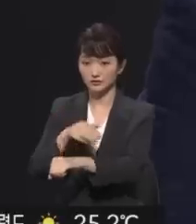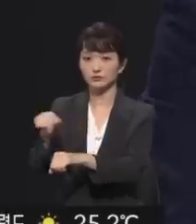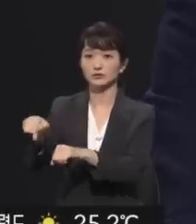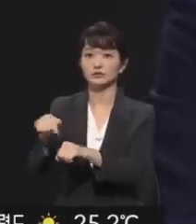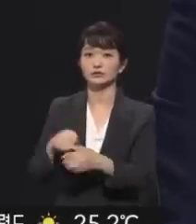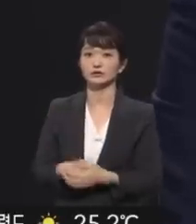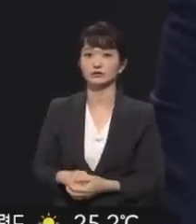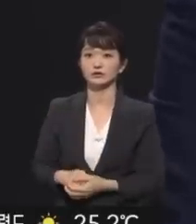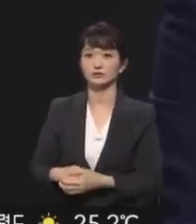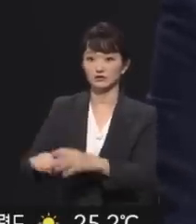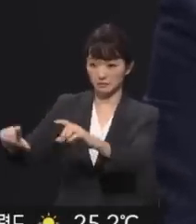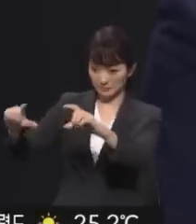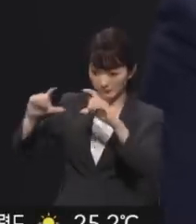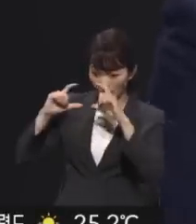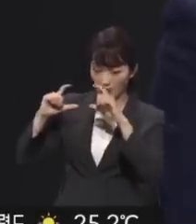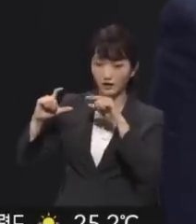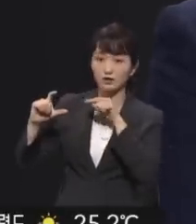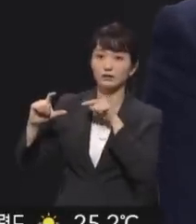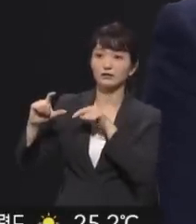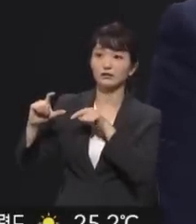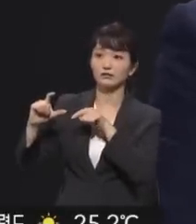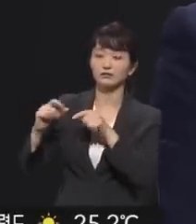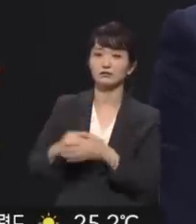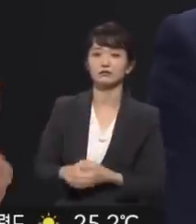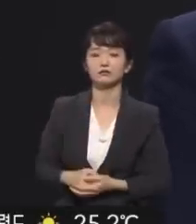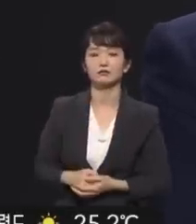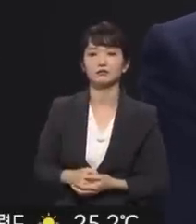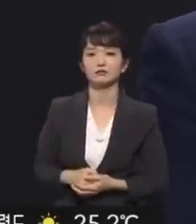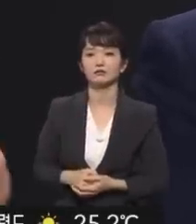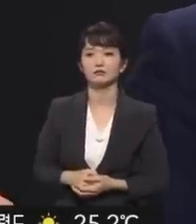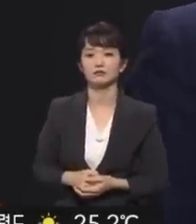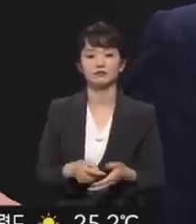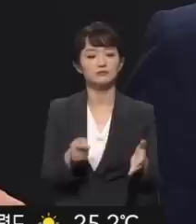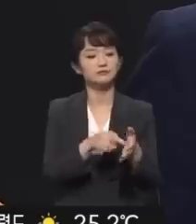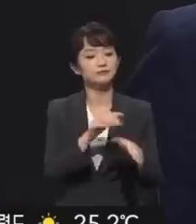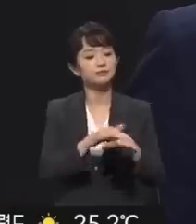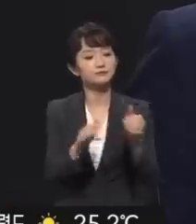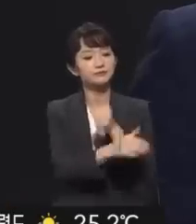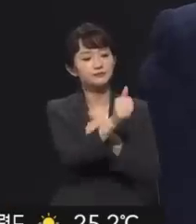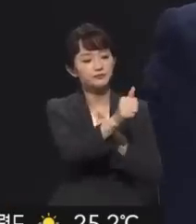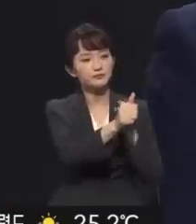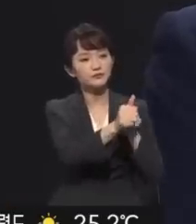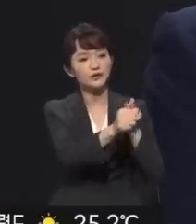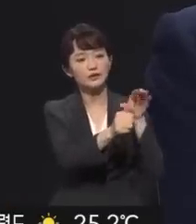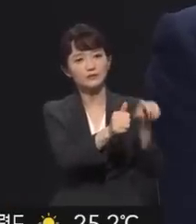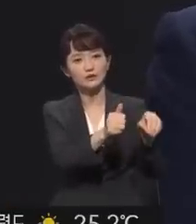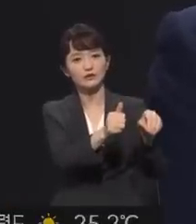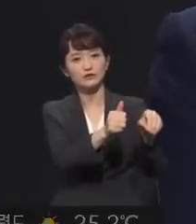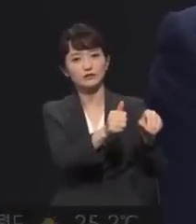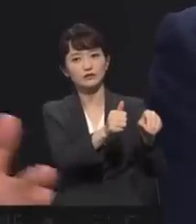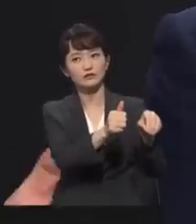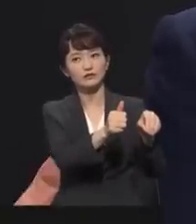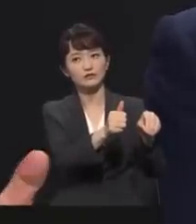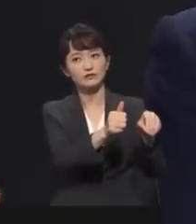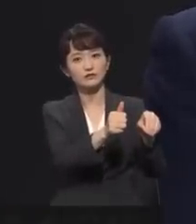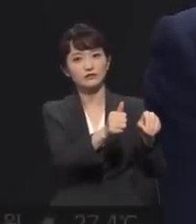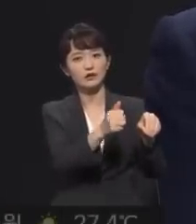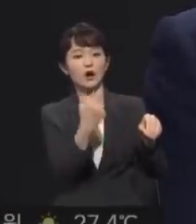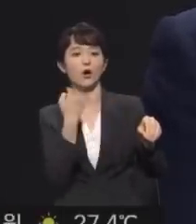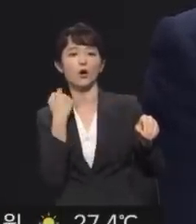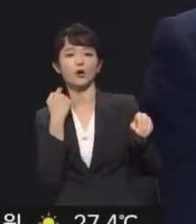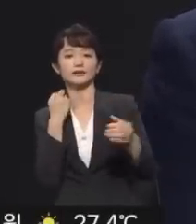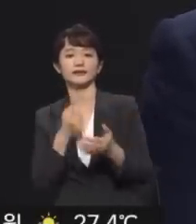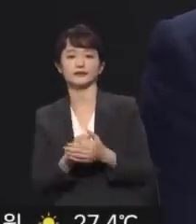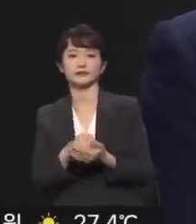완제 판단을 내린 것에 대해서 이걸 다시 가지고 비대위원장은 아니지만 지금 직무정지 를 올해부터 니까 어제까지 결정 유하다